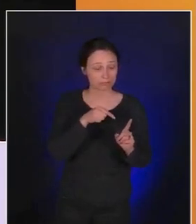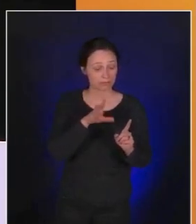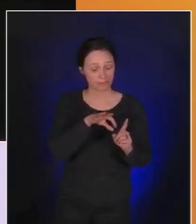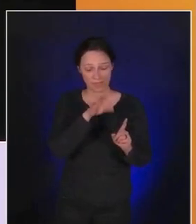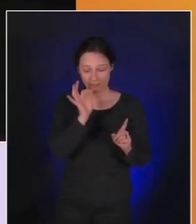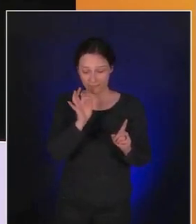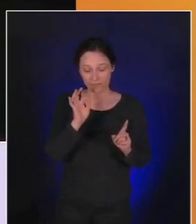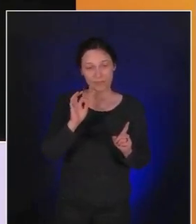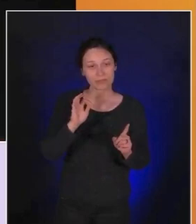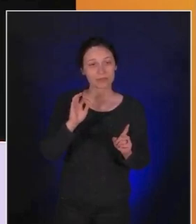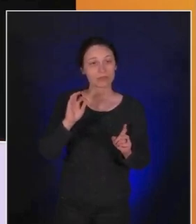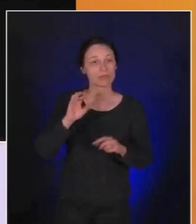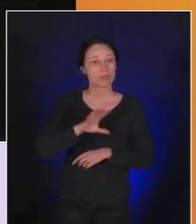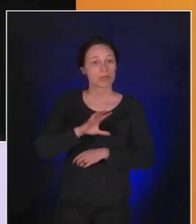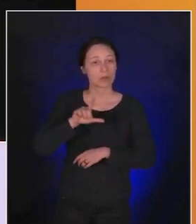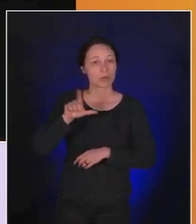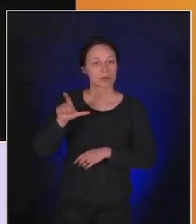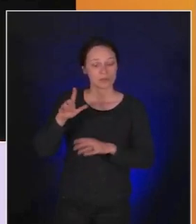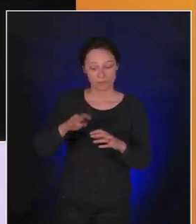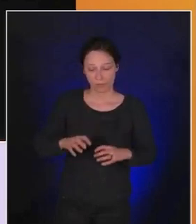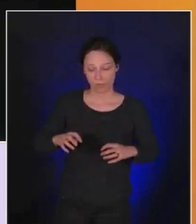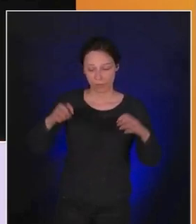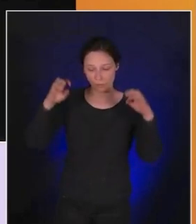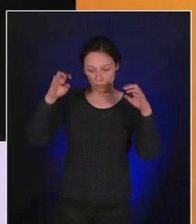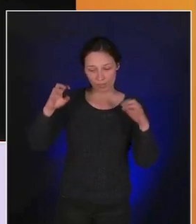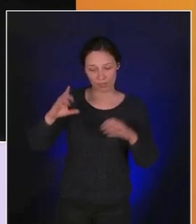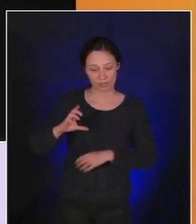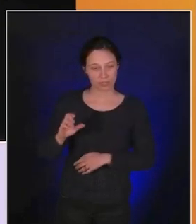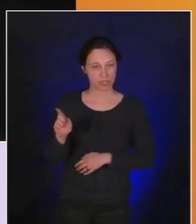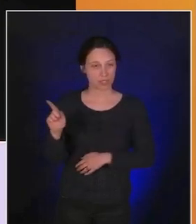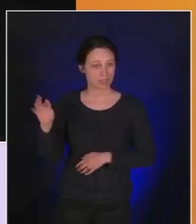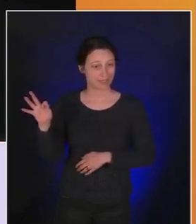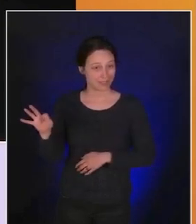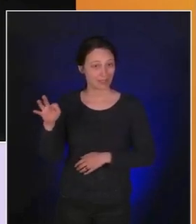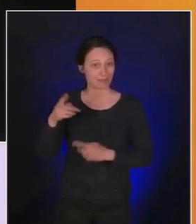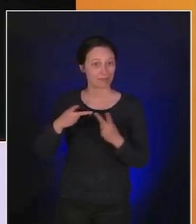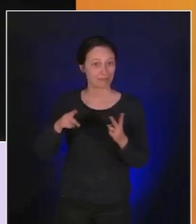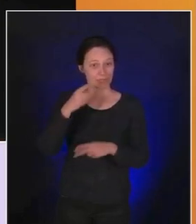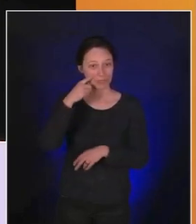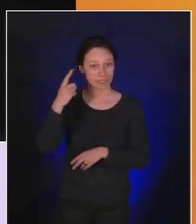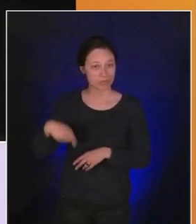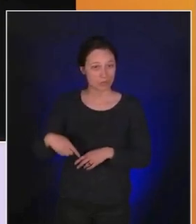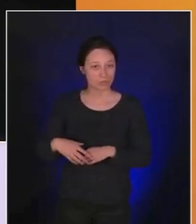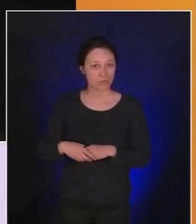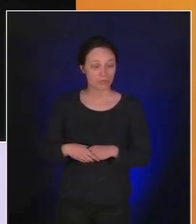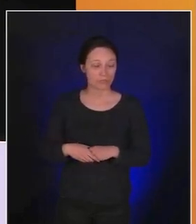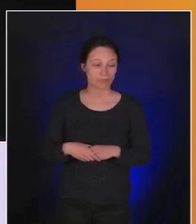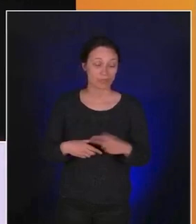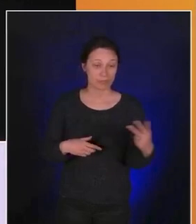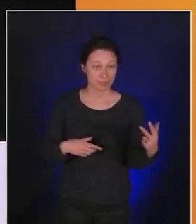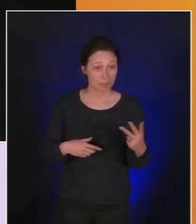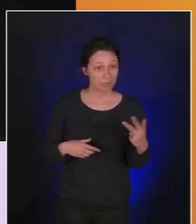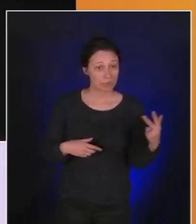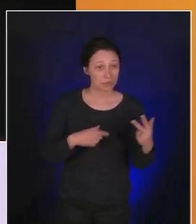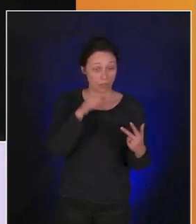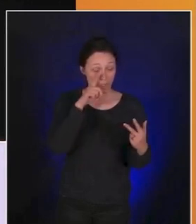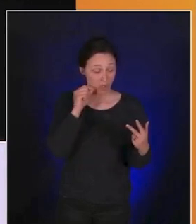52e congrès de la CGT à Dijon. Ils sont tous les trois de nouveau incarcérés depuis plusieurs mois.